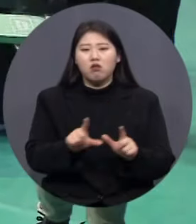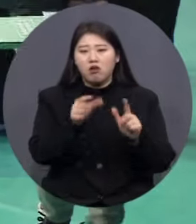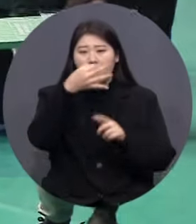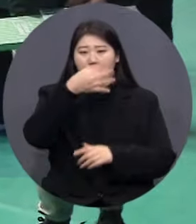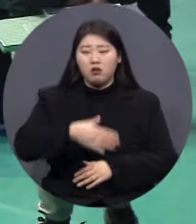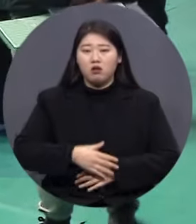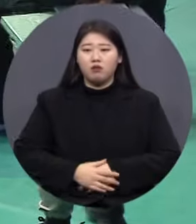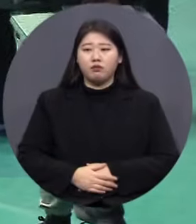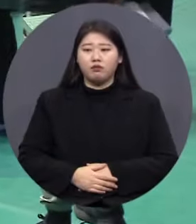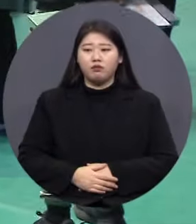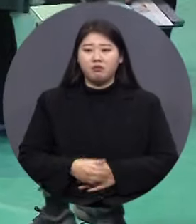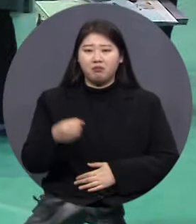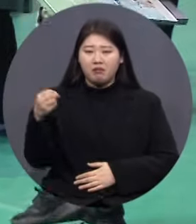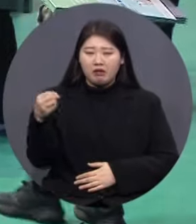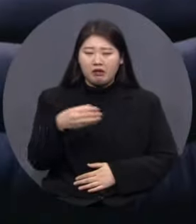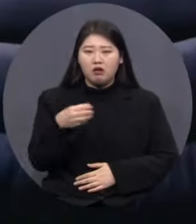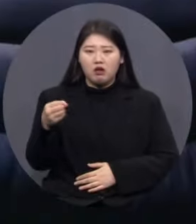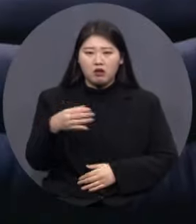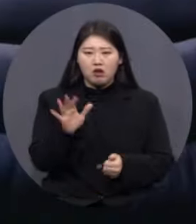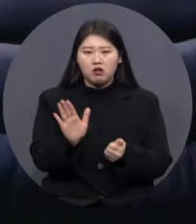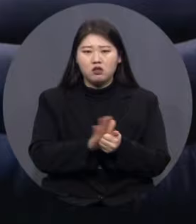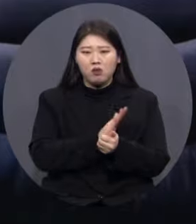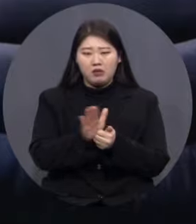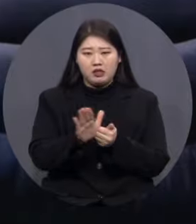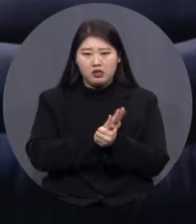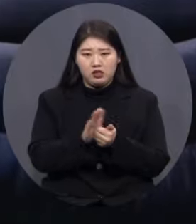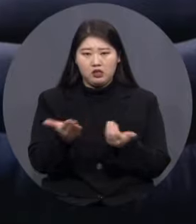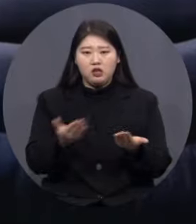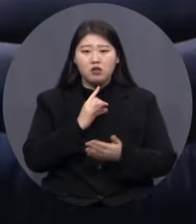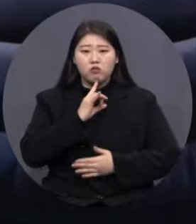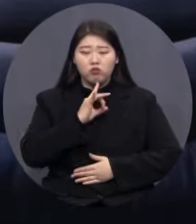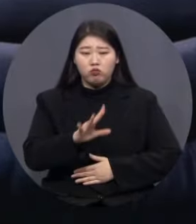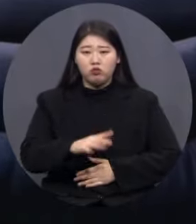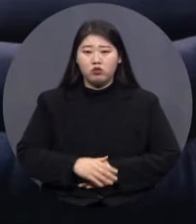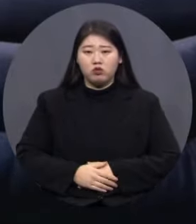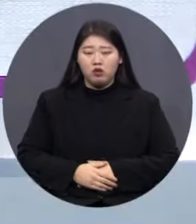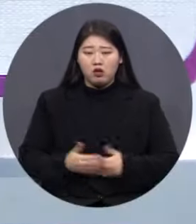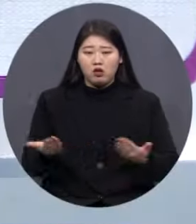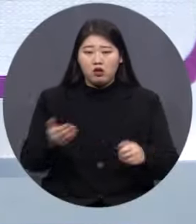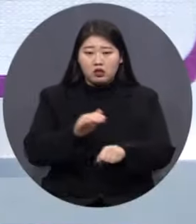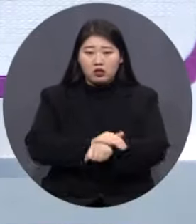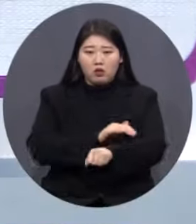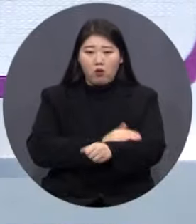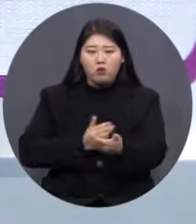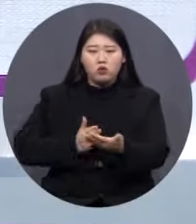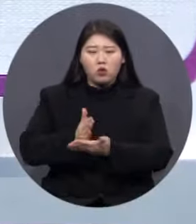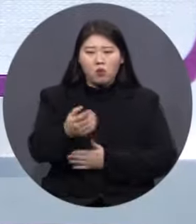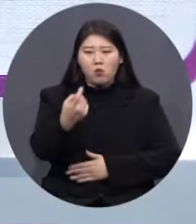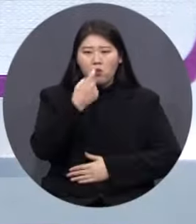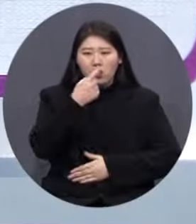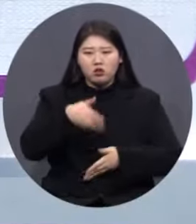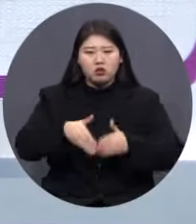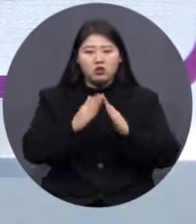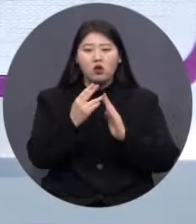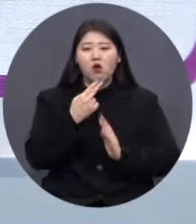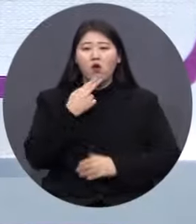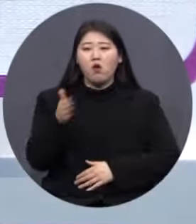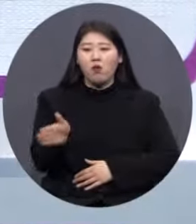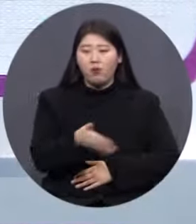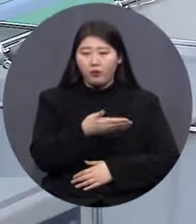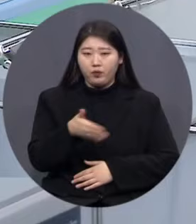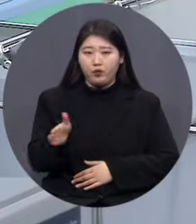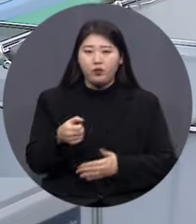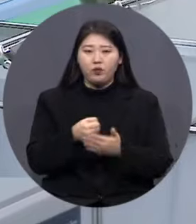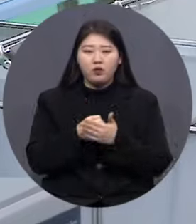순 약간 서비스직 밖에 없어 가지고 직업 전문 그런 배우 시설이 없다 보니까